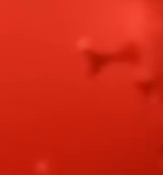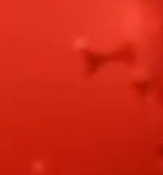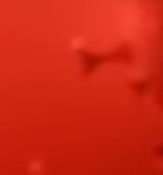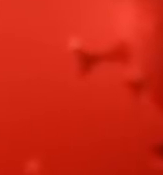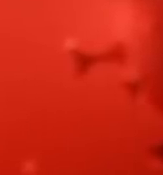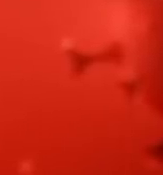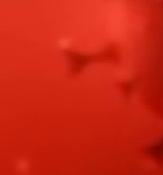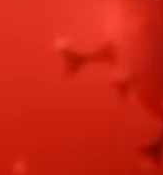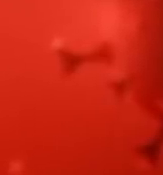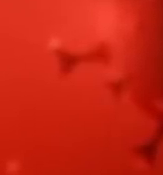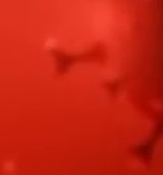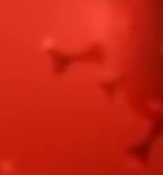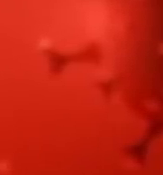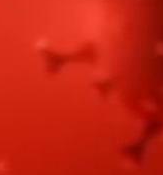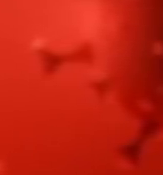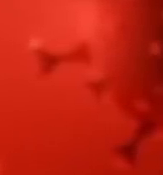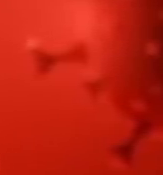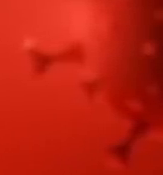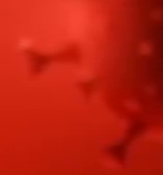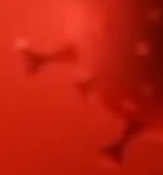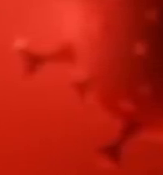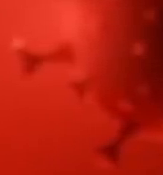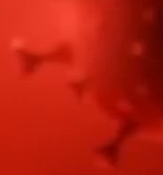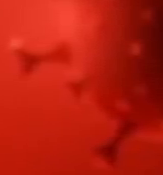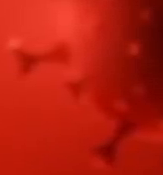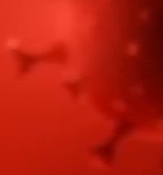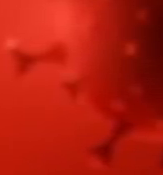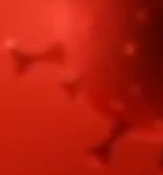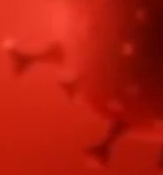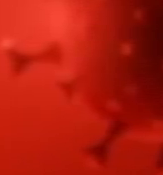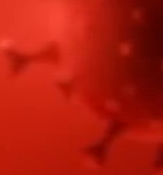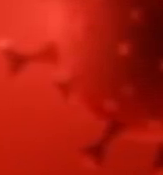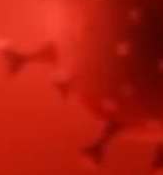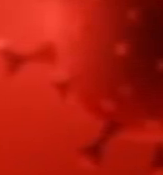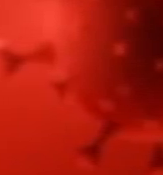2,783,896. Pinakamababa na yan sa loob ng 102 days.